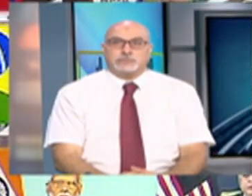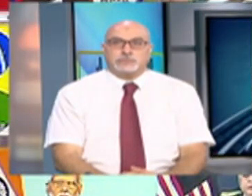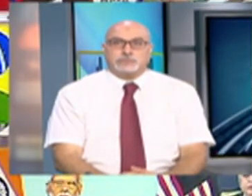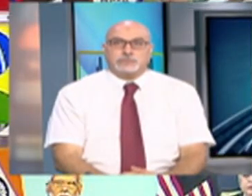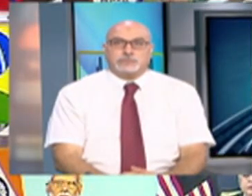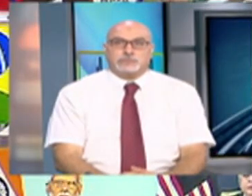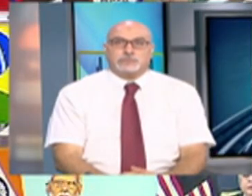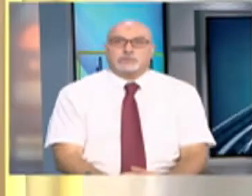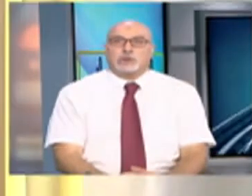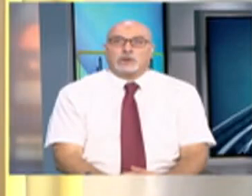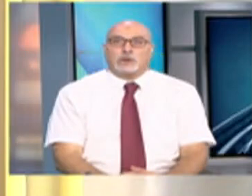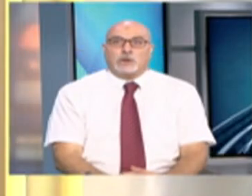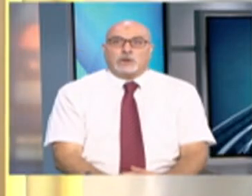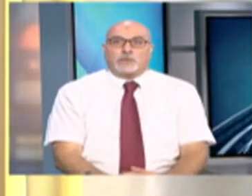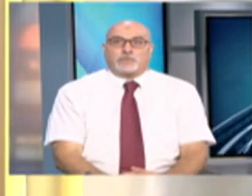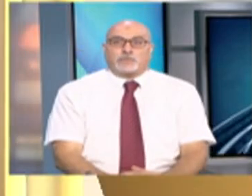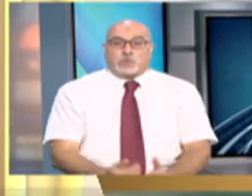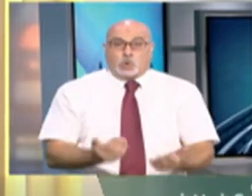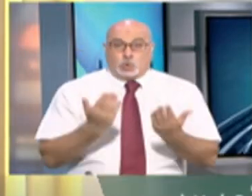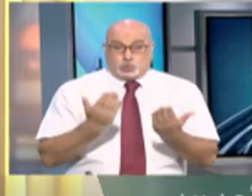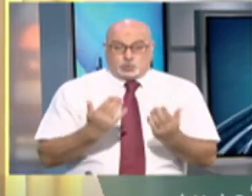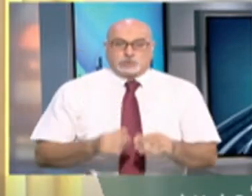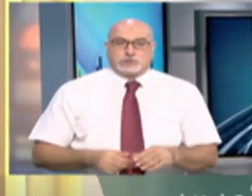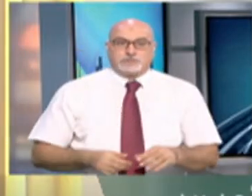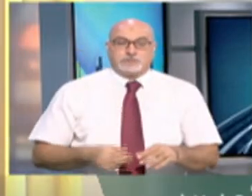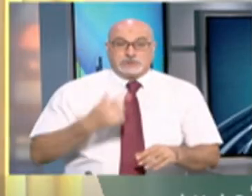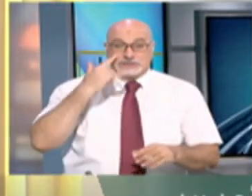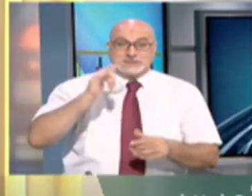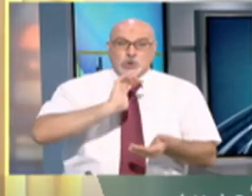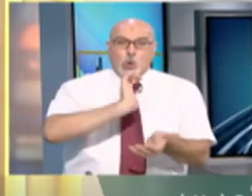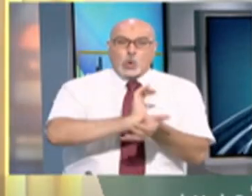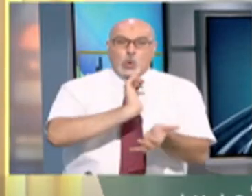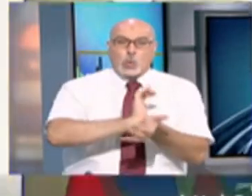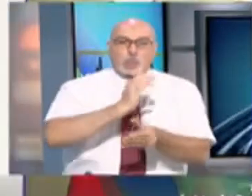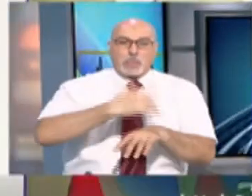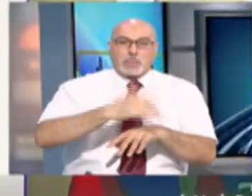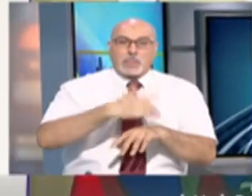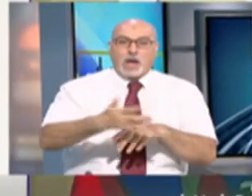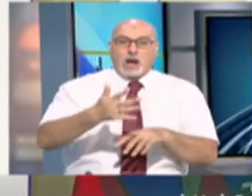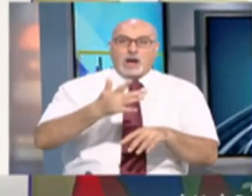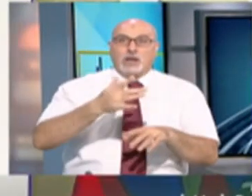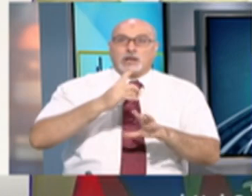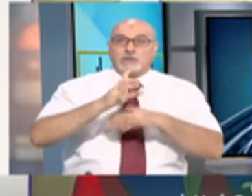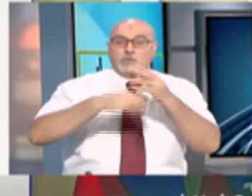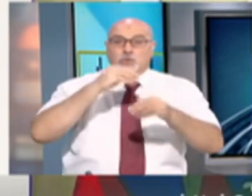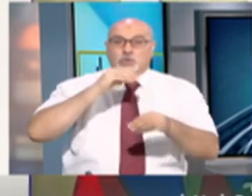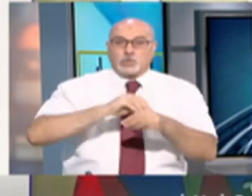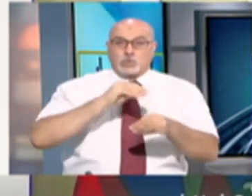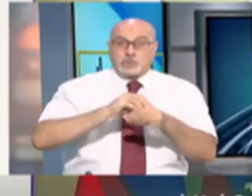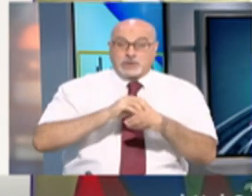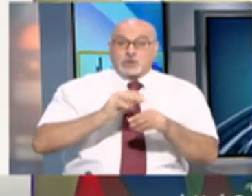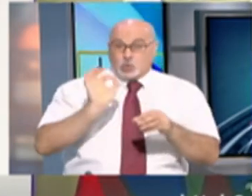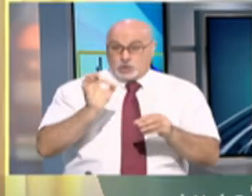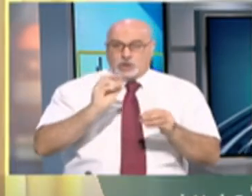فالأكيد اليوم أن تخلف النمو الاقتصادي في العديد من الدول النامية ليس مسألة داخلية